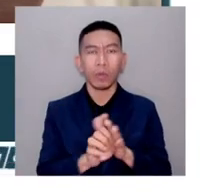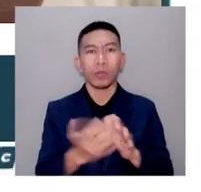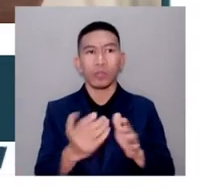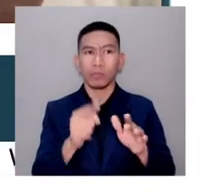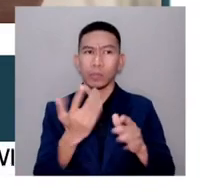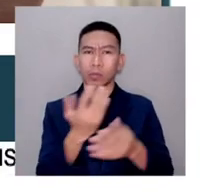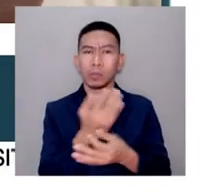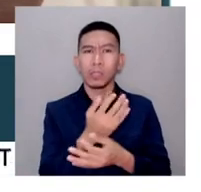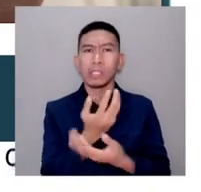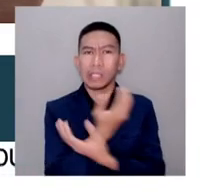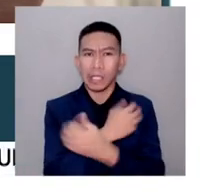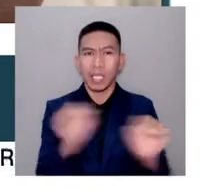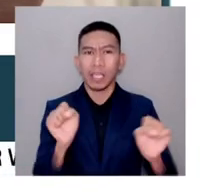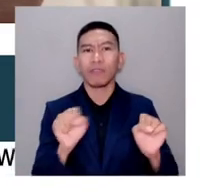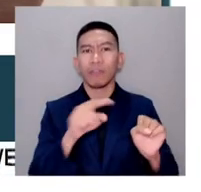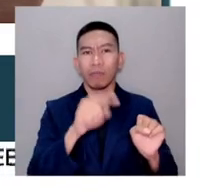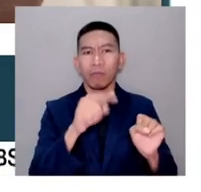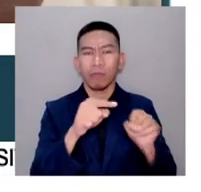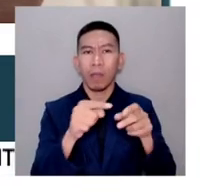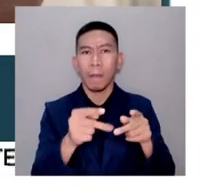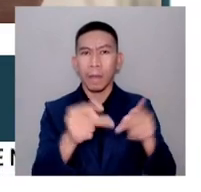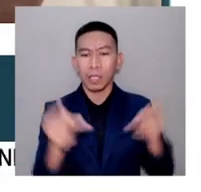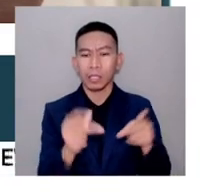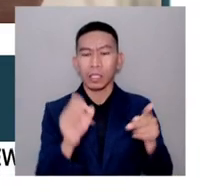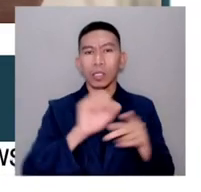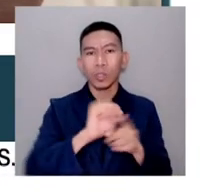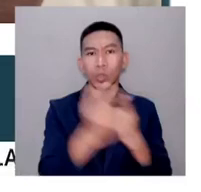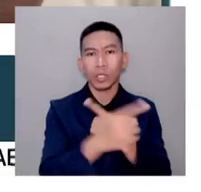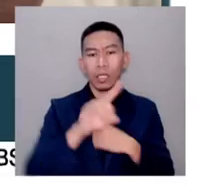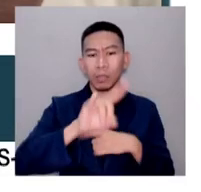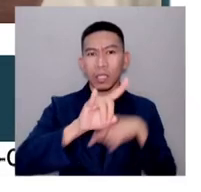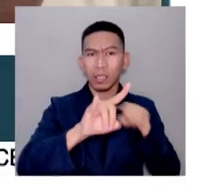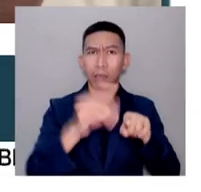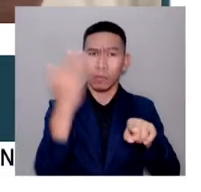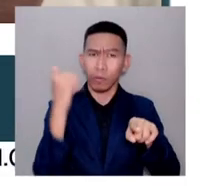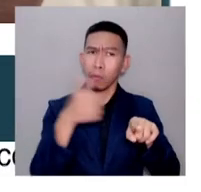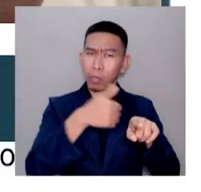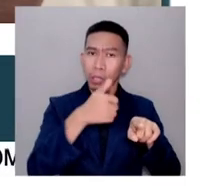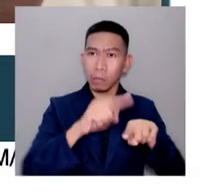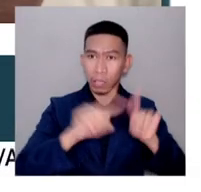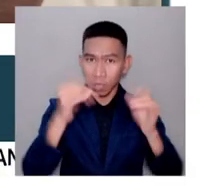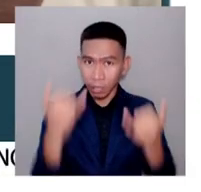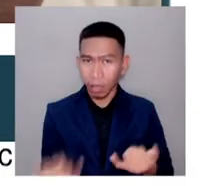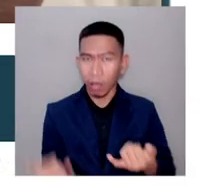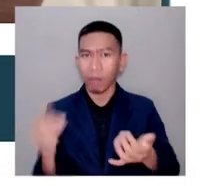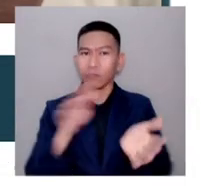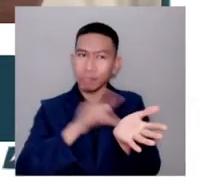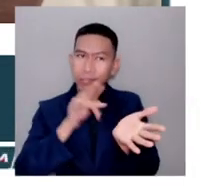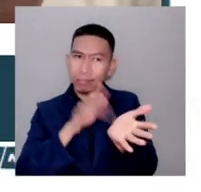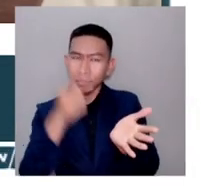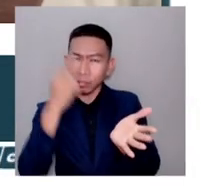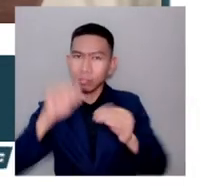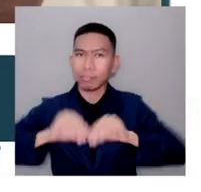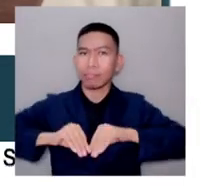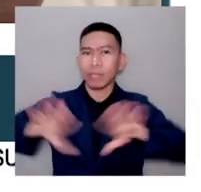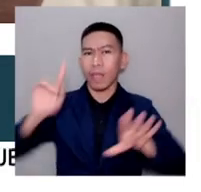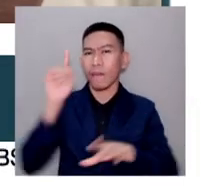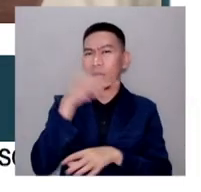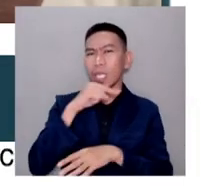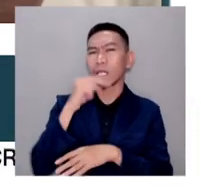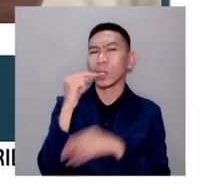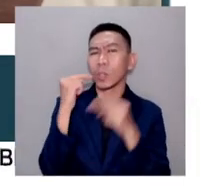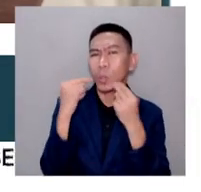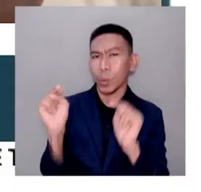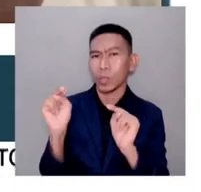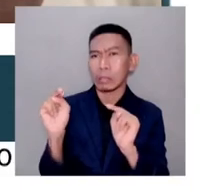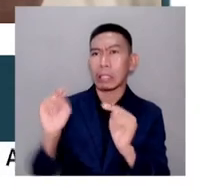ay kinasangkapan para sa fake news at trolling at historical revisionism? So may mga bagay